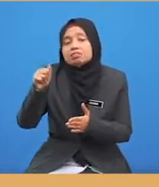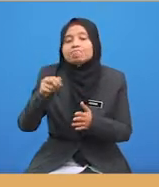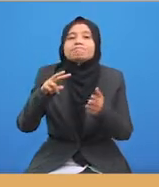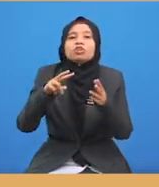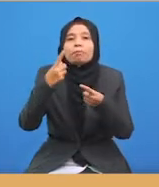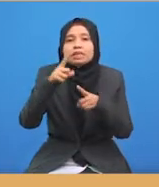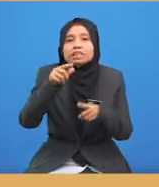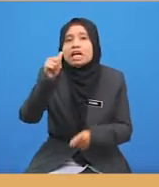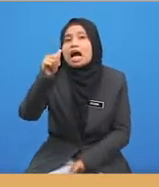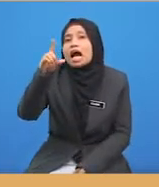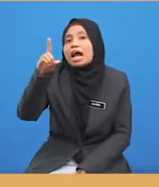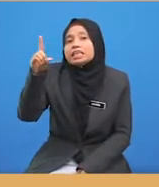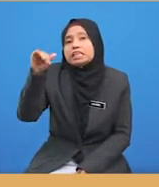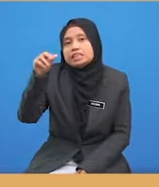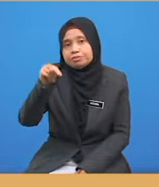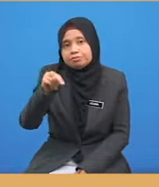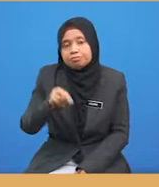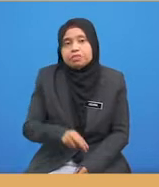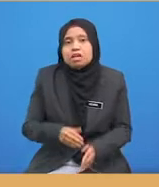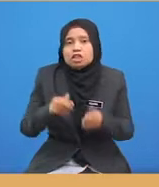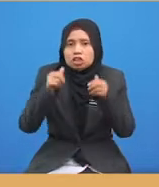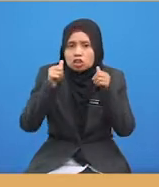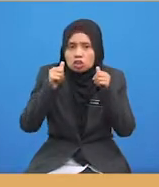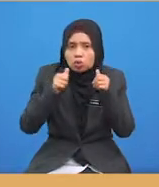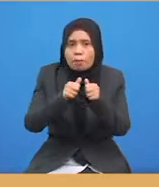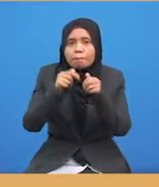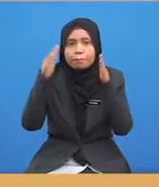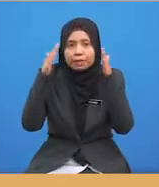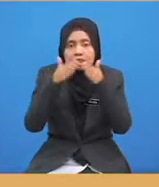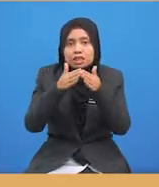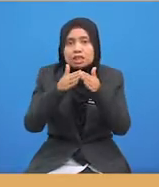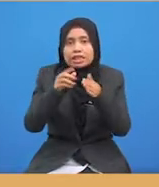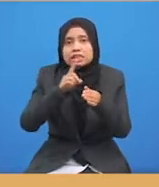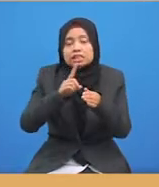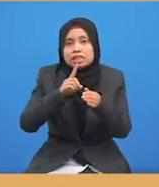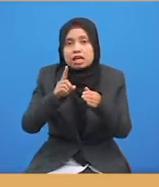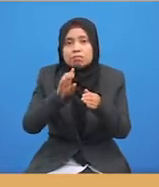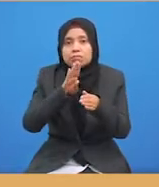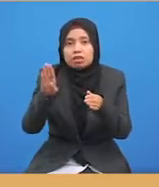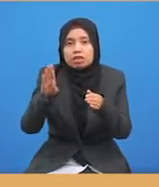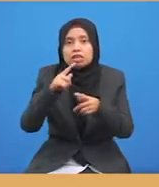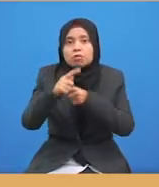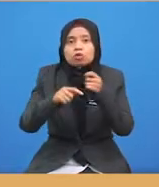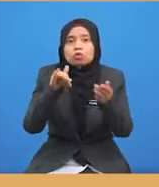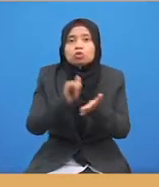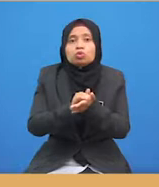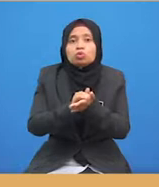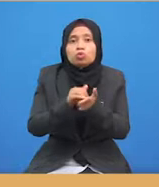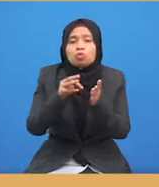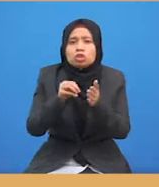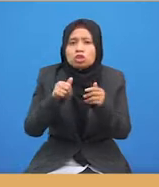Aldin. Menurut pandangan Islam atau Barat, tamadun itu merangkumi